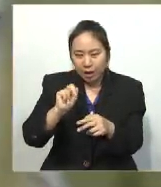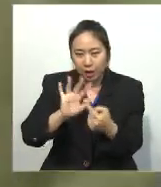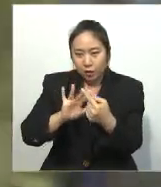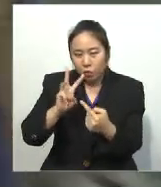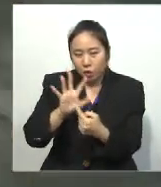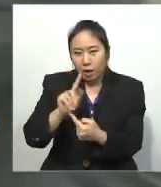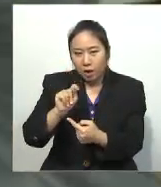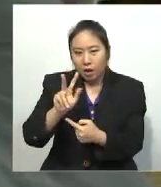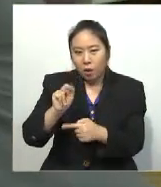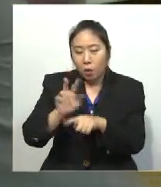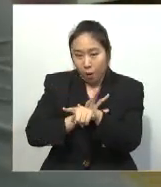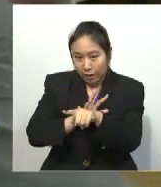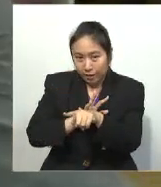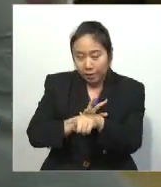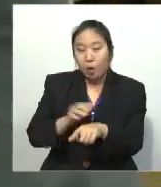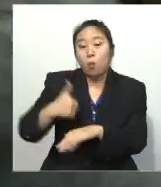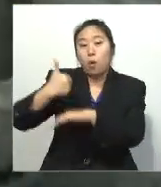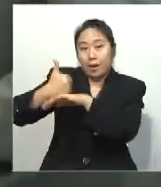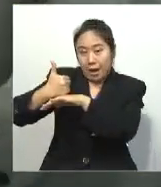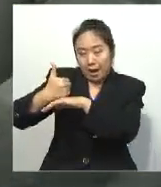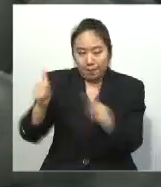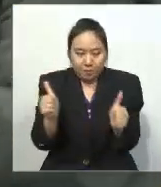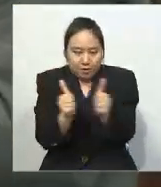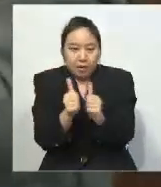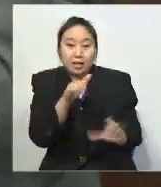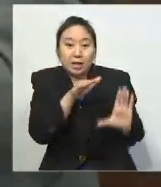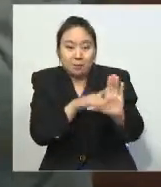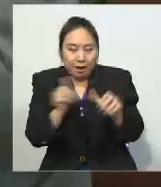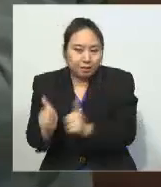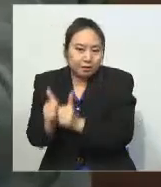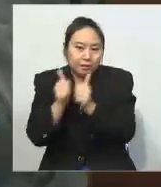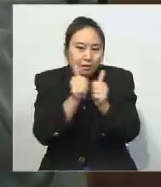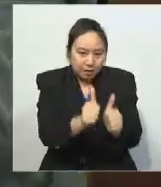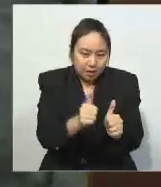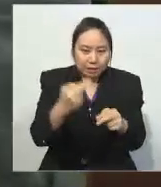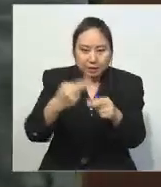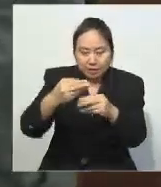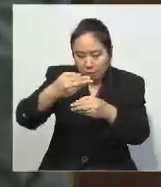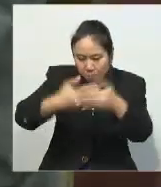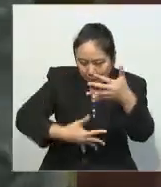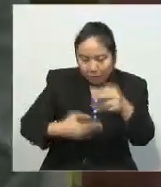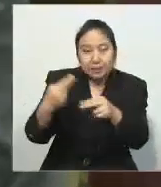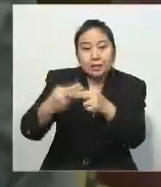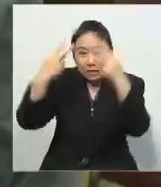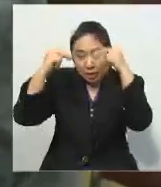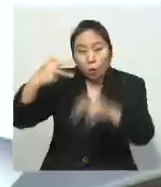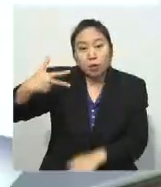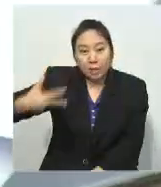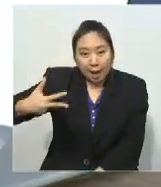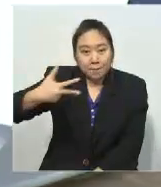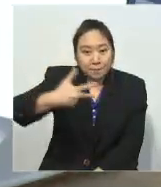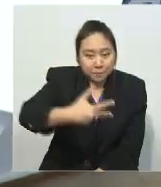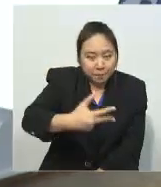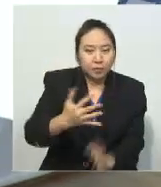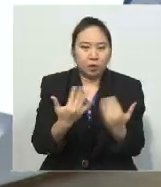หัวหน้าพรรคเดินทางมาพร้อมกับผู้สมัครเพื่อที่จะยื่นใบสมัครส.ส.แบบบัญชีรายชื่อพร้อมด้วยบัญชีนายกรัฐมนตรีจำนวน3รายชื่อโดย